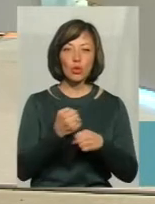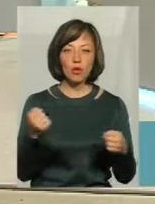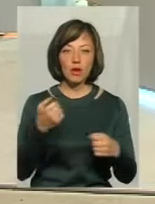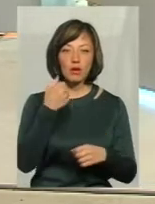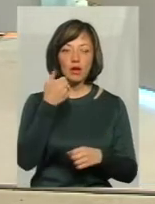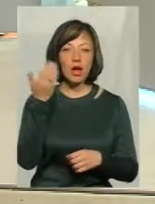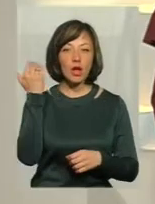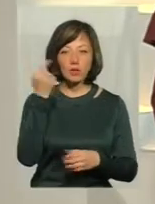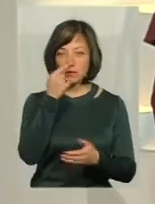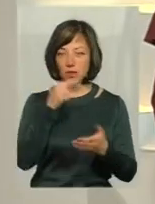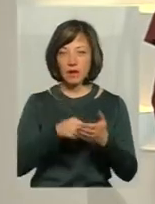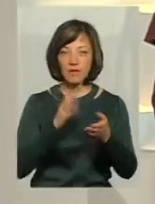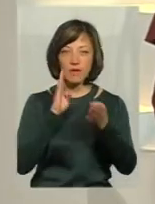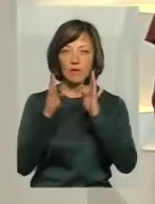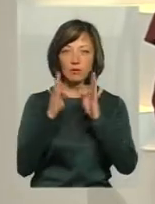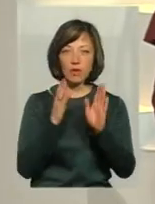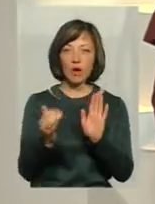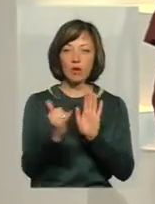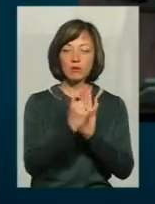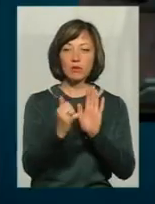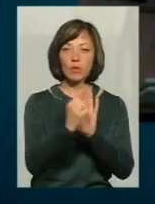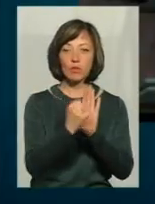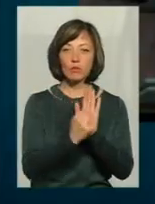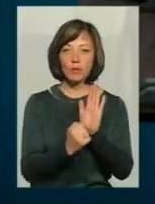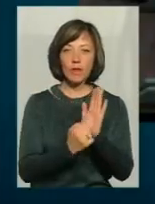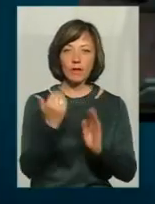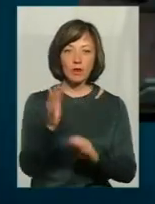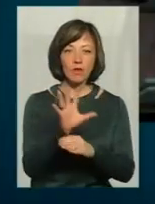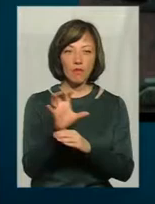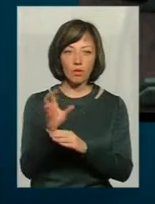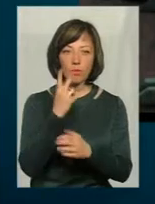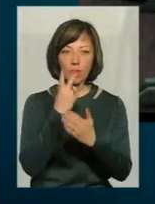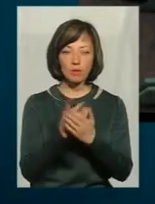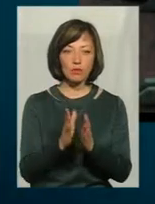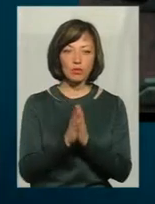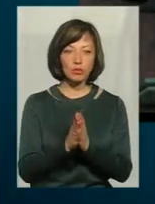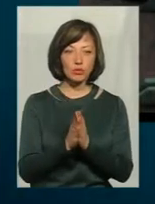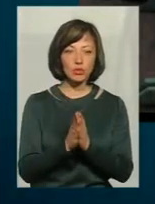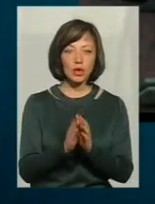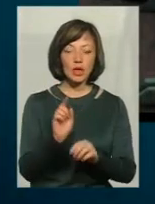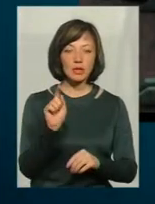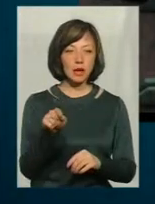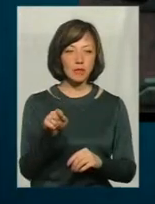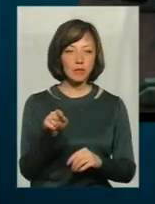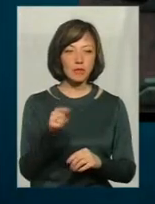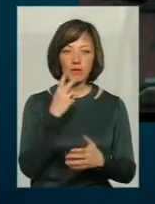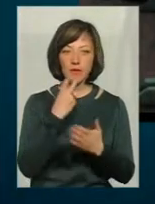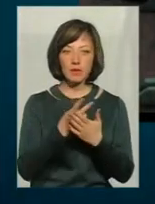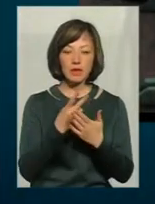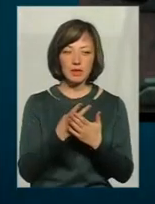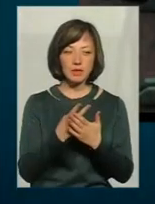у Фейсбук на виставлені вами фото. Прошу режисера показати. Там